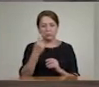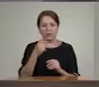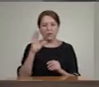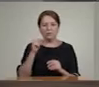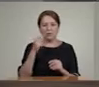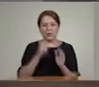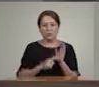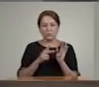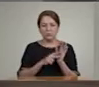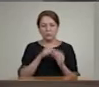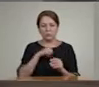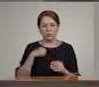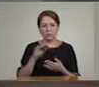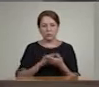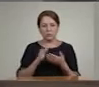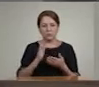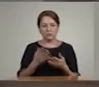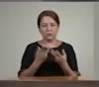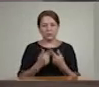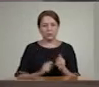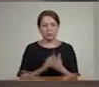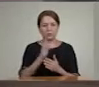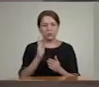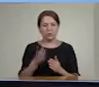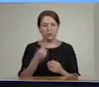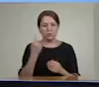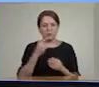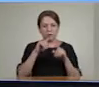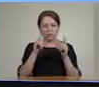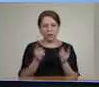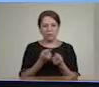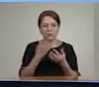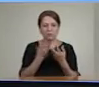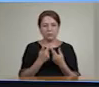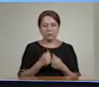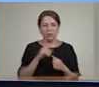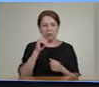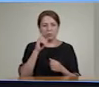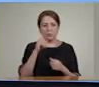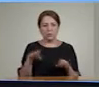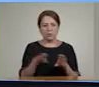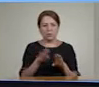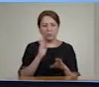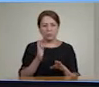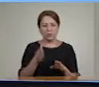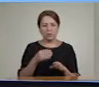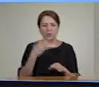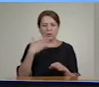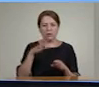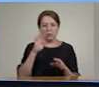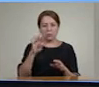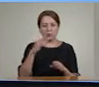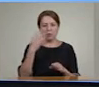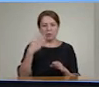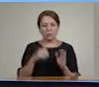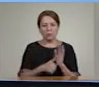o'zini yozib qo'yamiz. Hisoblashni boshlaymiz. Birinchi qavsni hisoblasak, 100 teng bo'ladi. 54 ga 46 ni